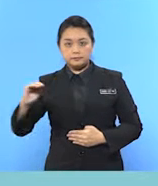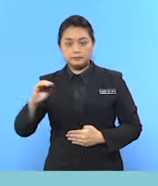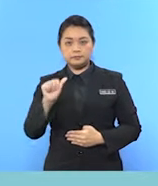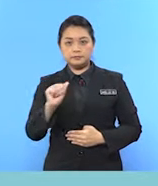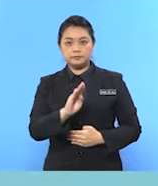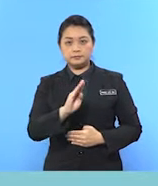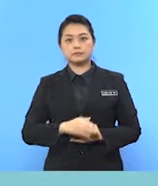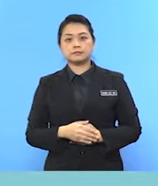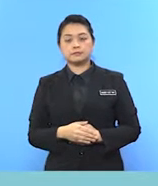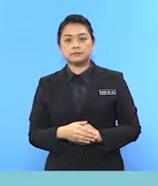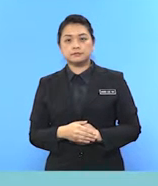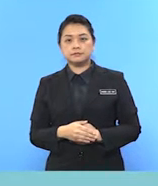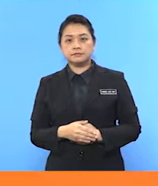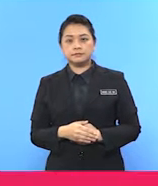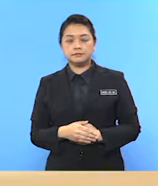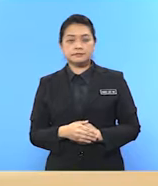per AB.